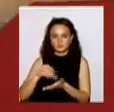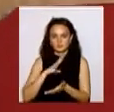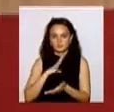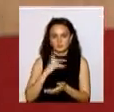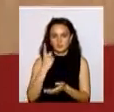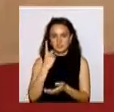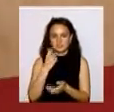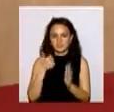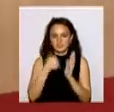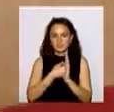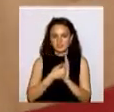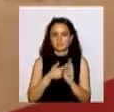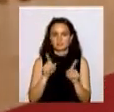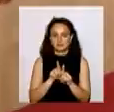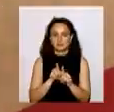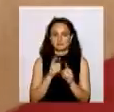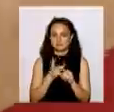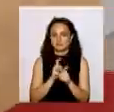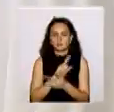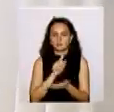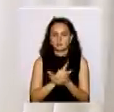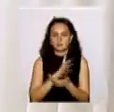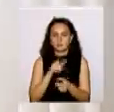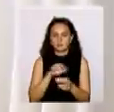რომ ოთო ჭკუასელმა გაიმარჯვა, იცით? ოთო, მადლობა.